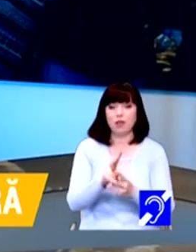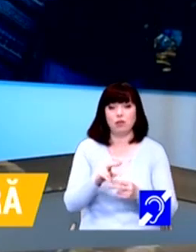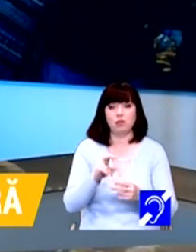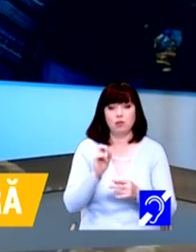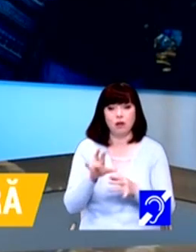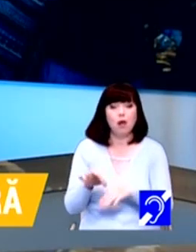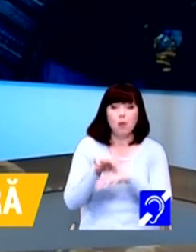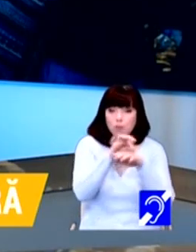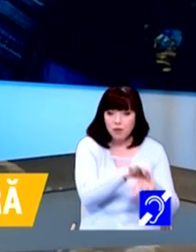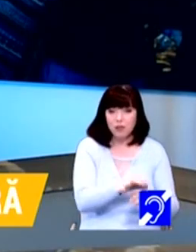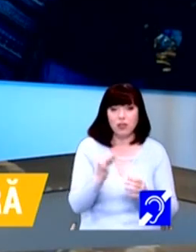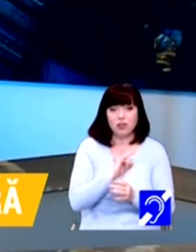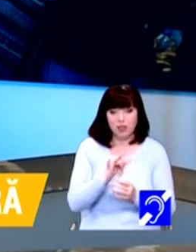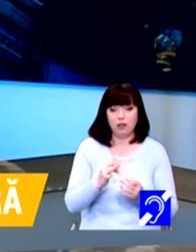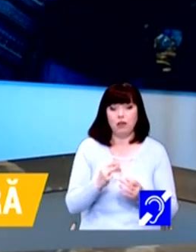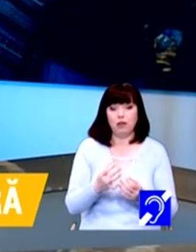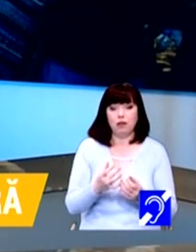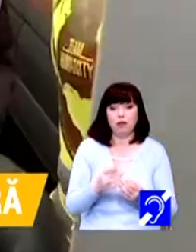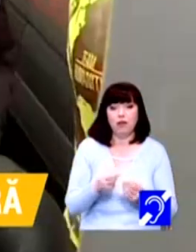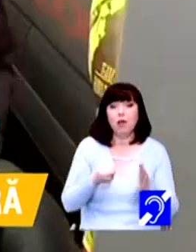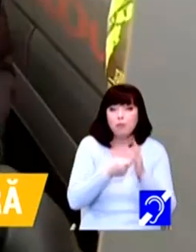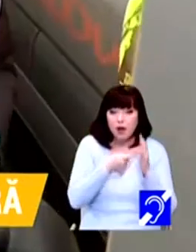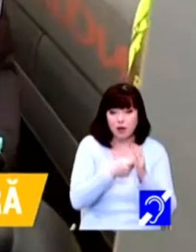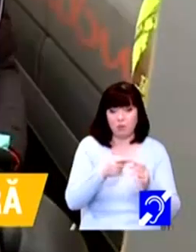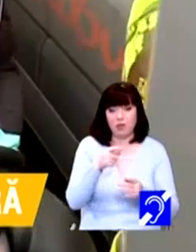și găzdui pe refugiați.